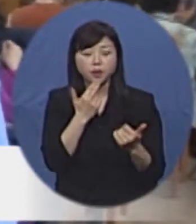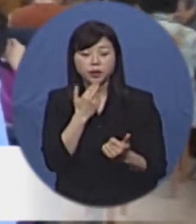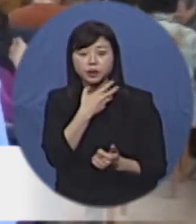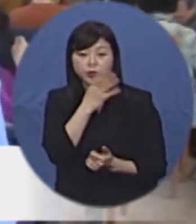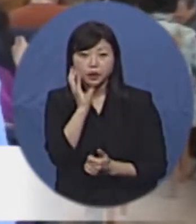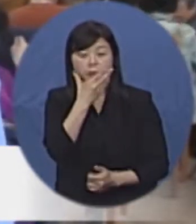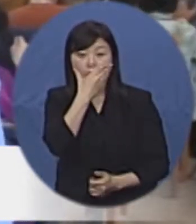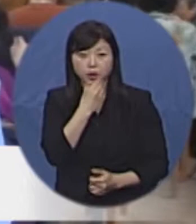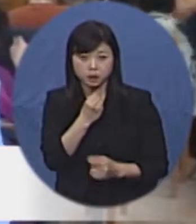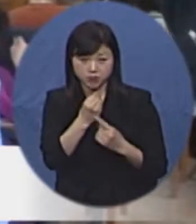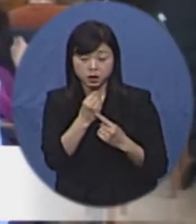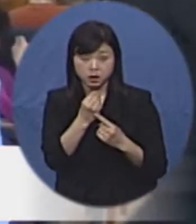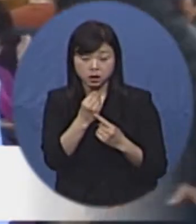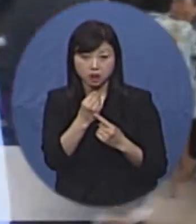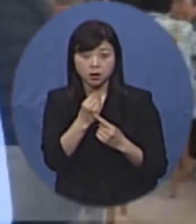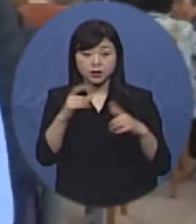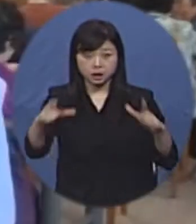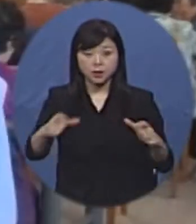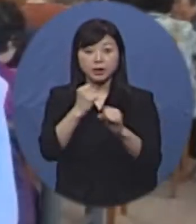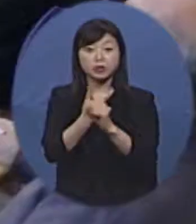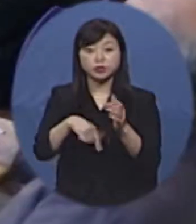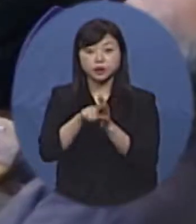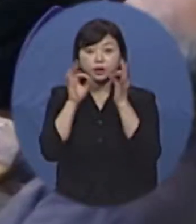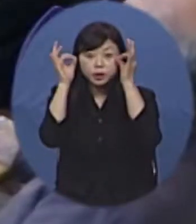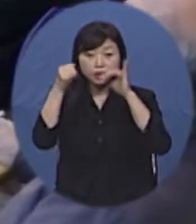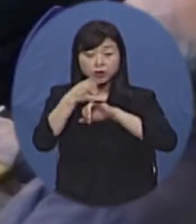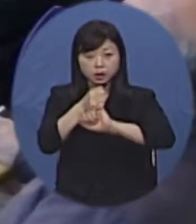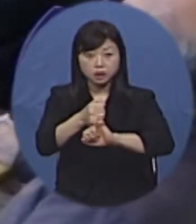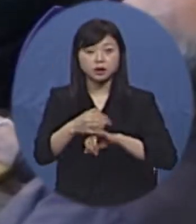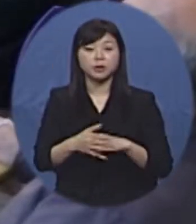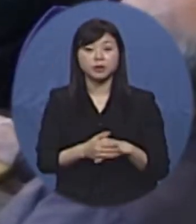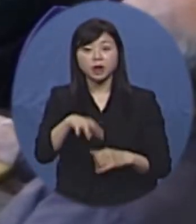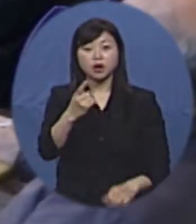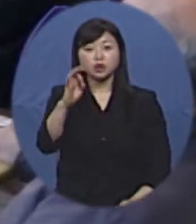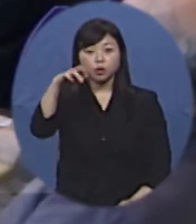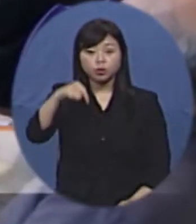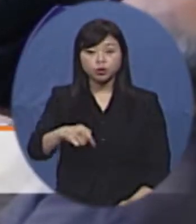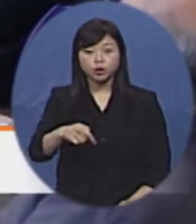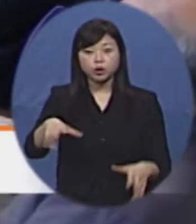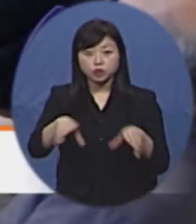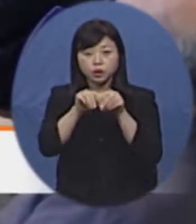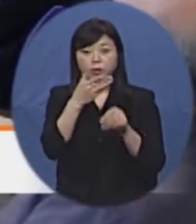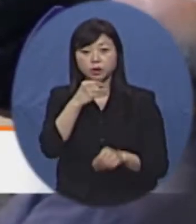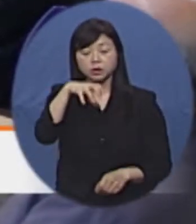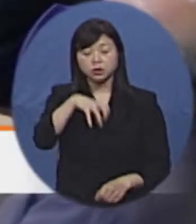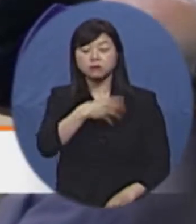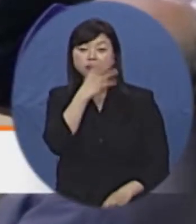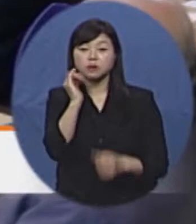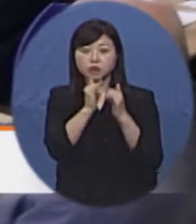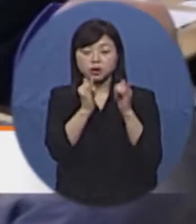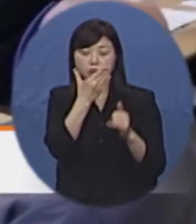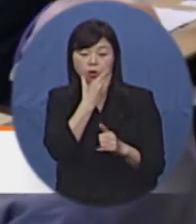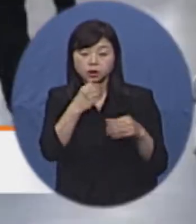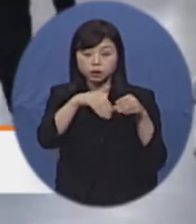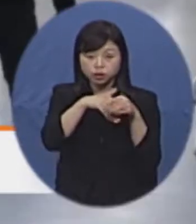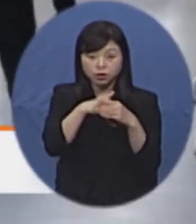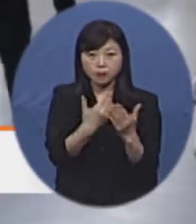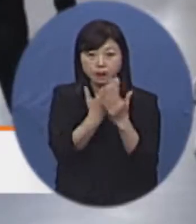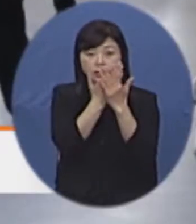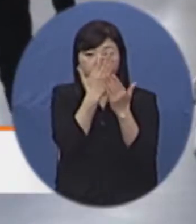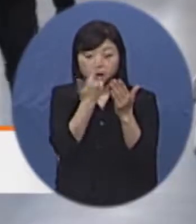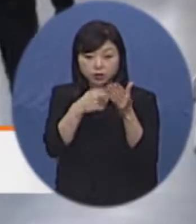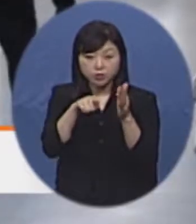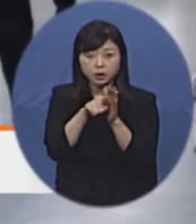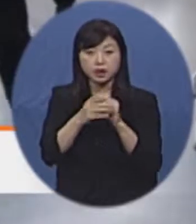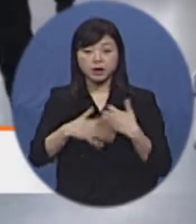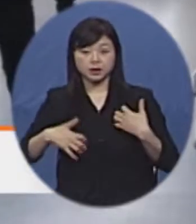노인복지가 되도록 더 노력하겠습니다. 또한 동부종합복지관은 어르신의 복지 문화 향상을 위해